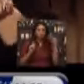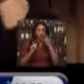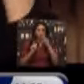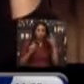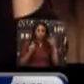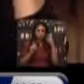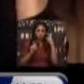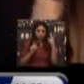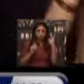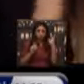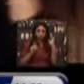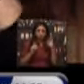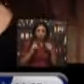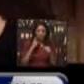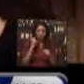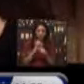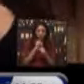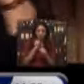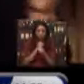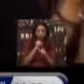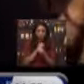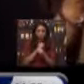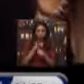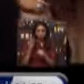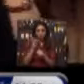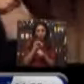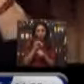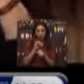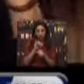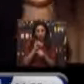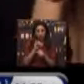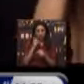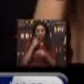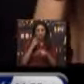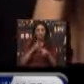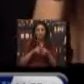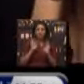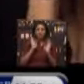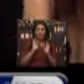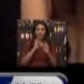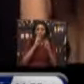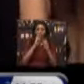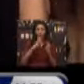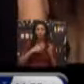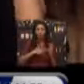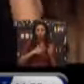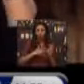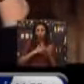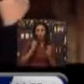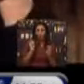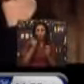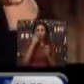همه على انه يحط 10 تطلع له 20 بعد شهر ولا شهرين وانتهينا.